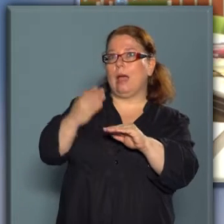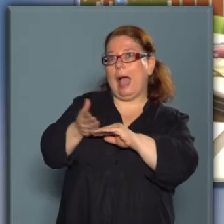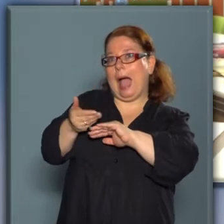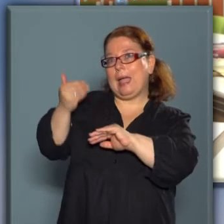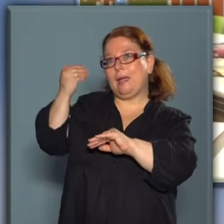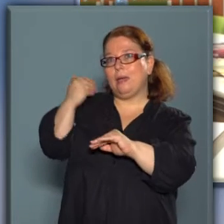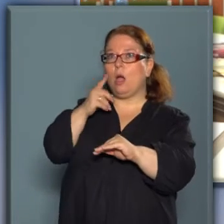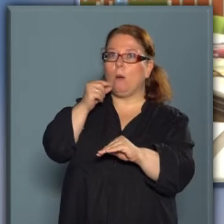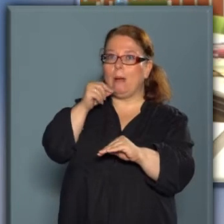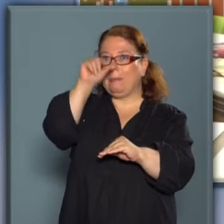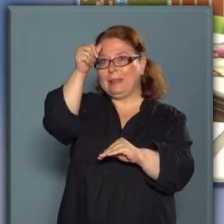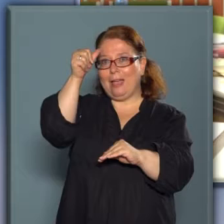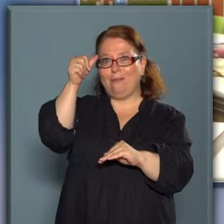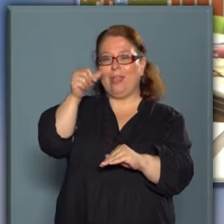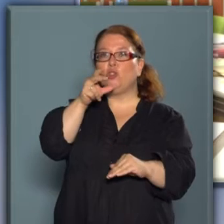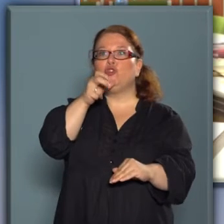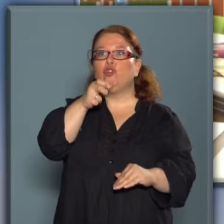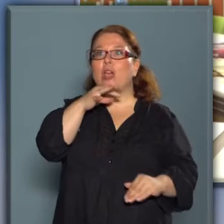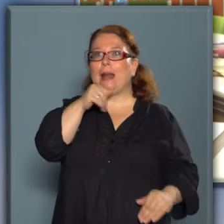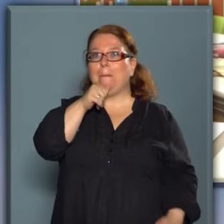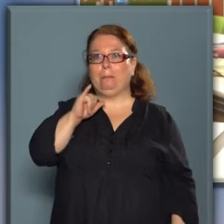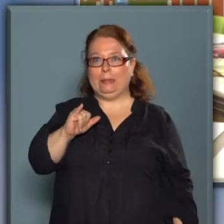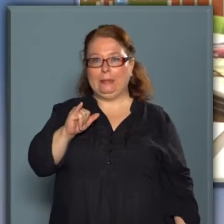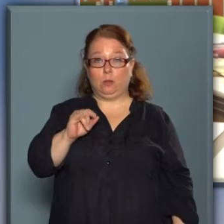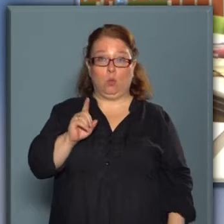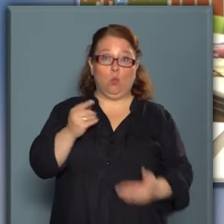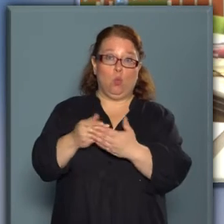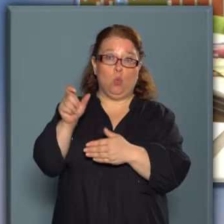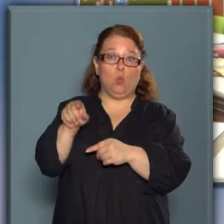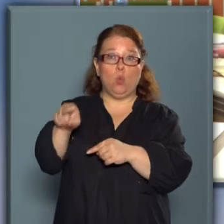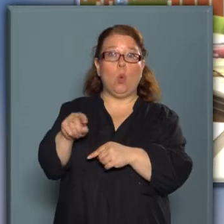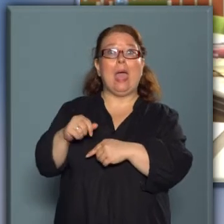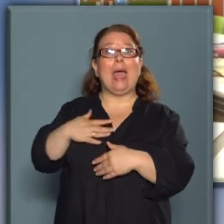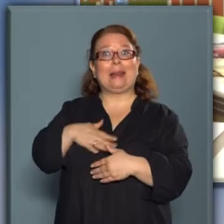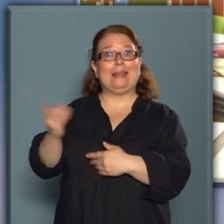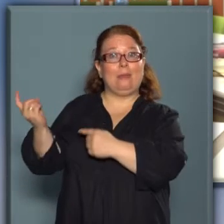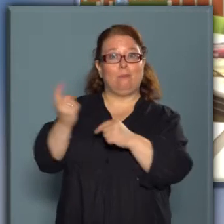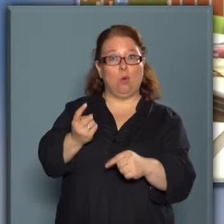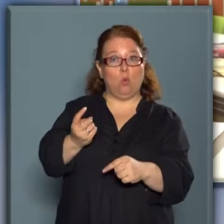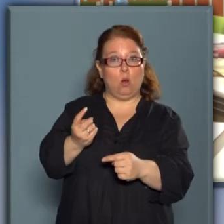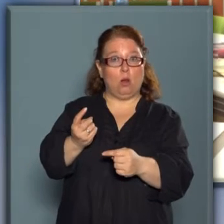ugye az édesapám neve Cserepi, tehát ő egy Erdélyből